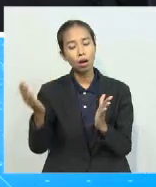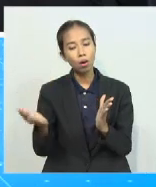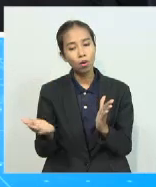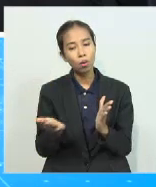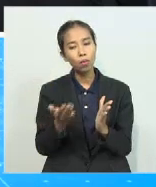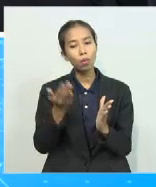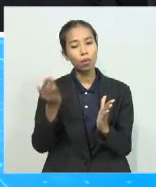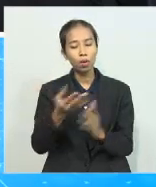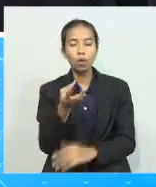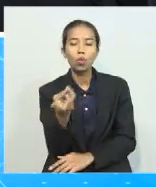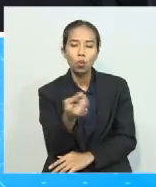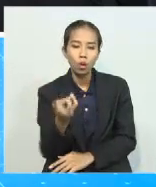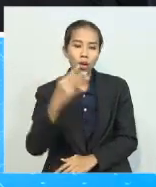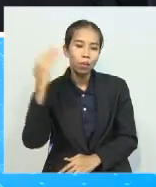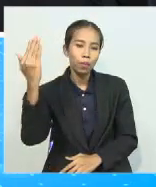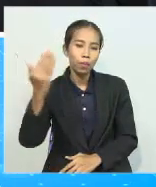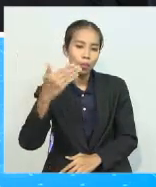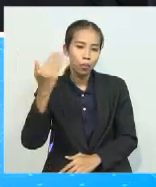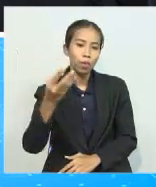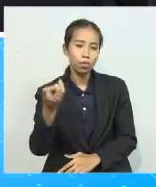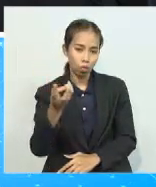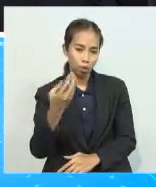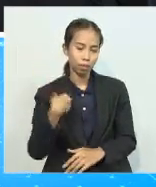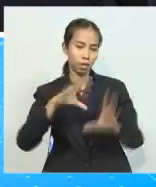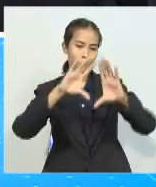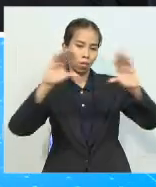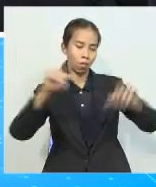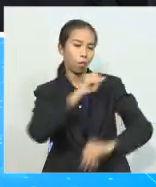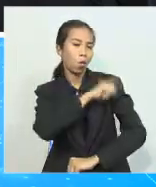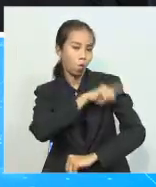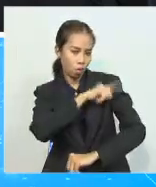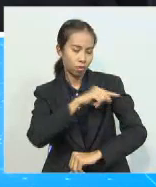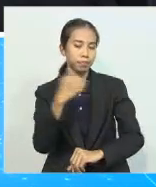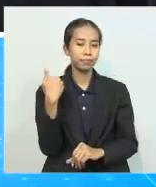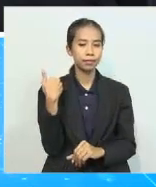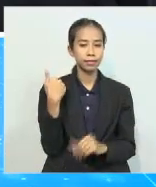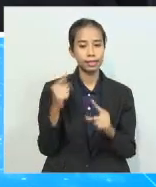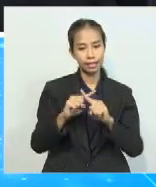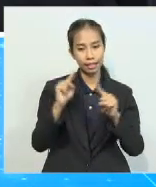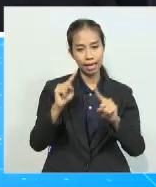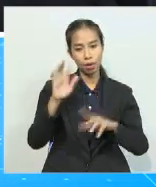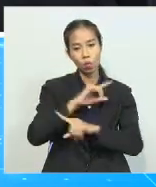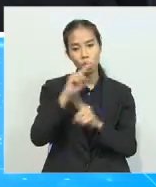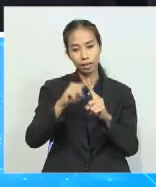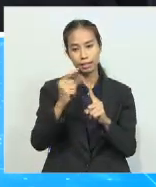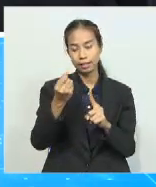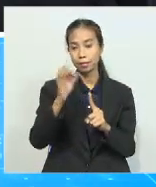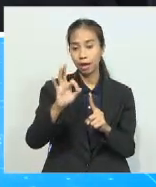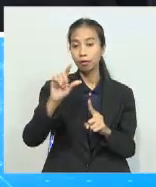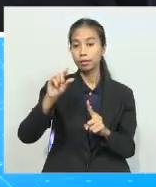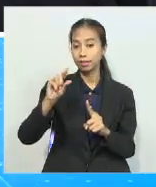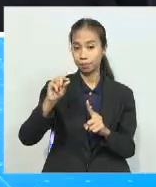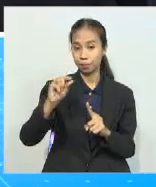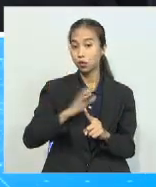ณะของลมนิ่งๆแล้วจะมีหมอกขึ้นมาได้แต่ผมว่าอย่างไรก็ตามในช่วง19-20เองเนี่ยถึงแม้ว่